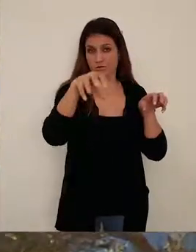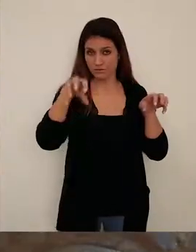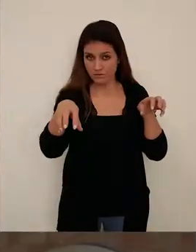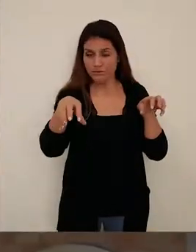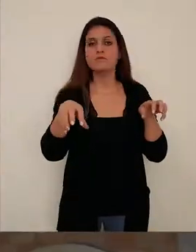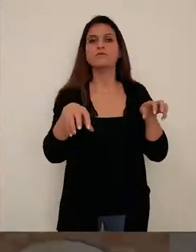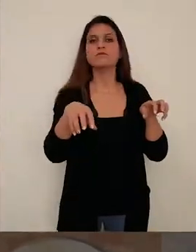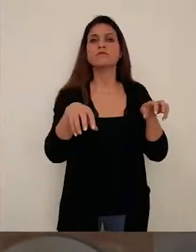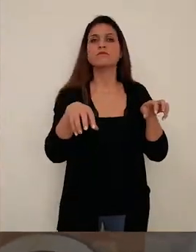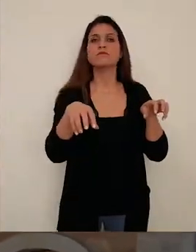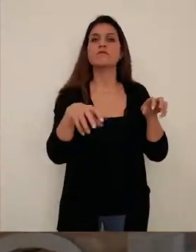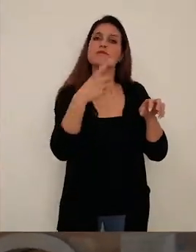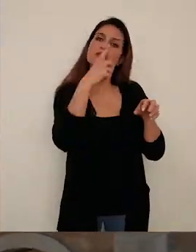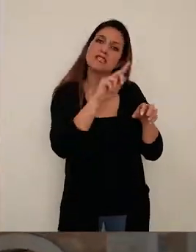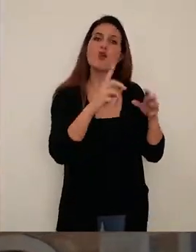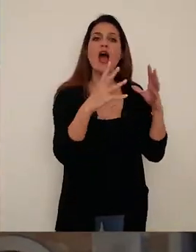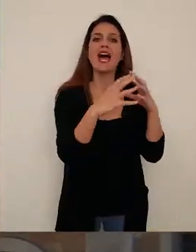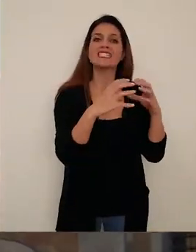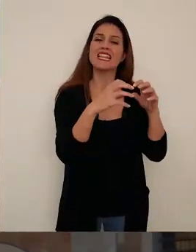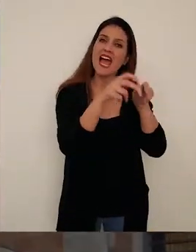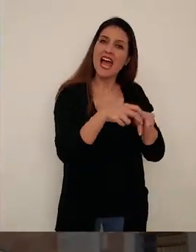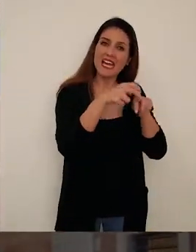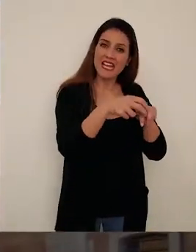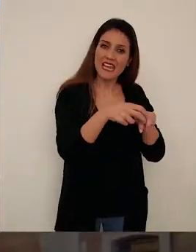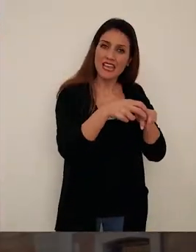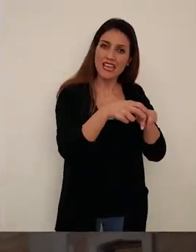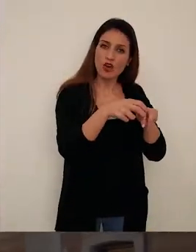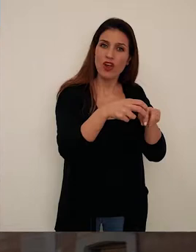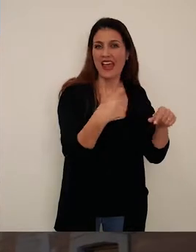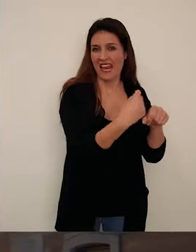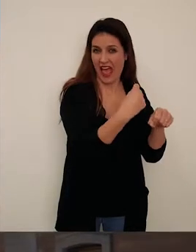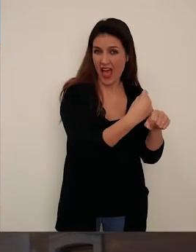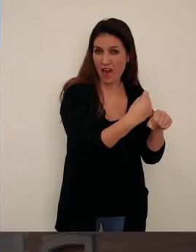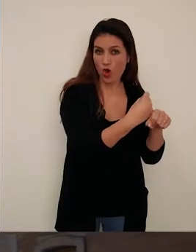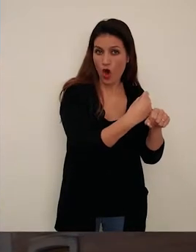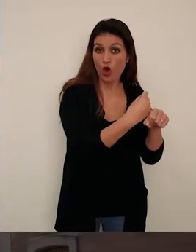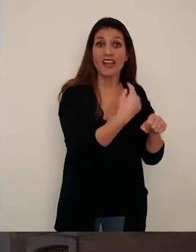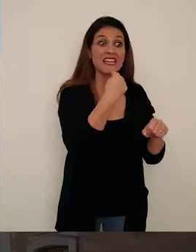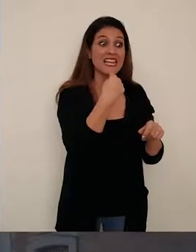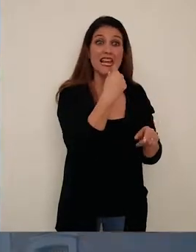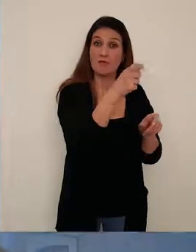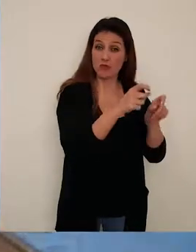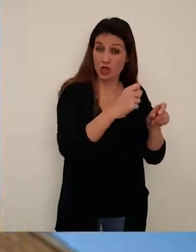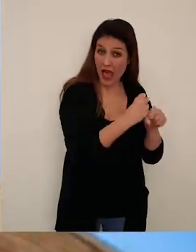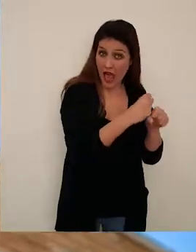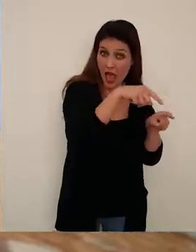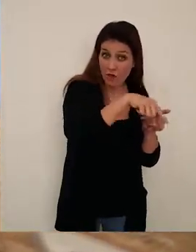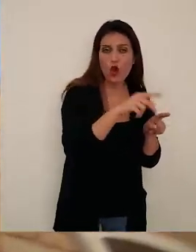abitazioni adibiti ad aziende agricole e al ricovero dei lavoratori che vi risiedevano per lunghi periodi durante l'anno.